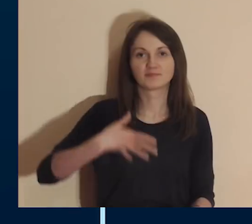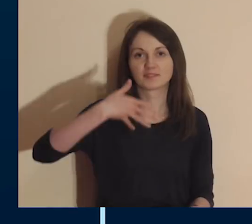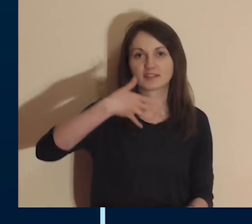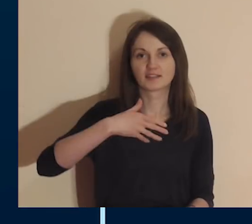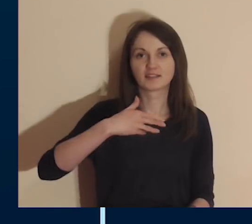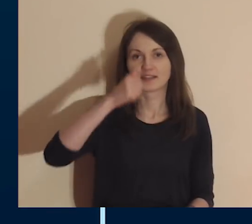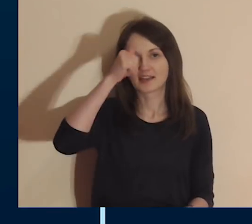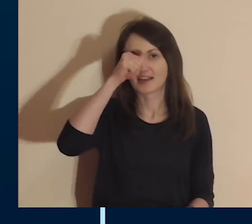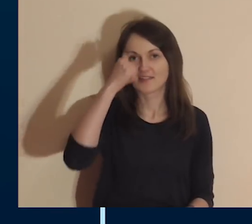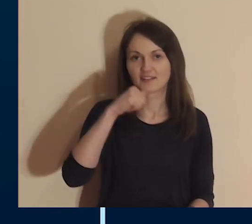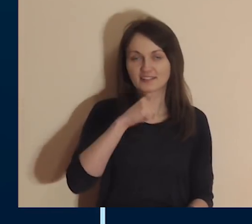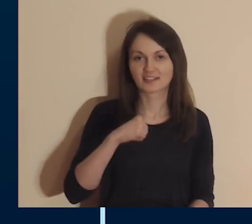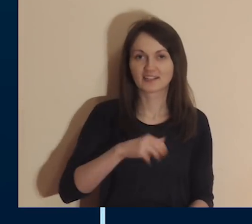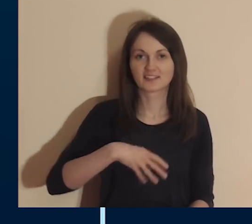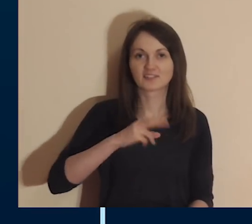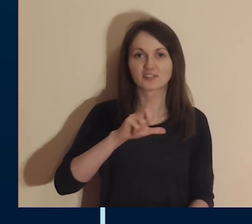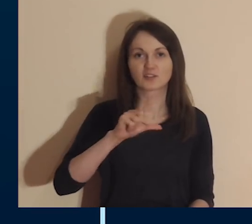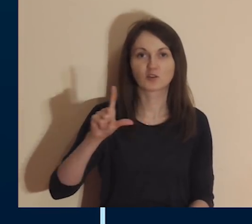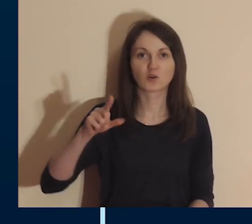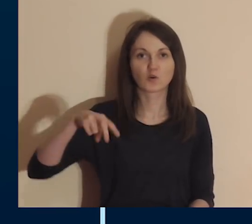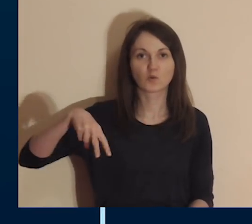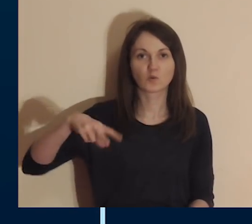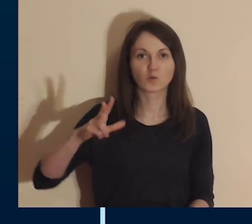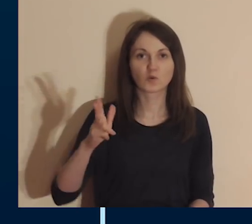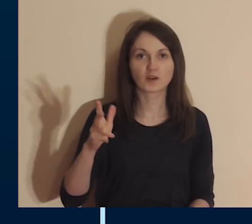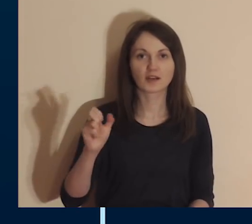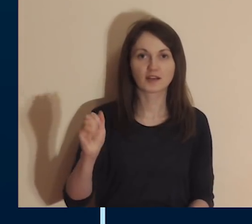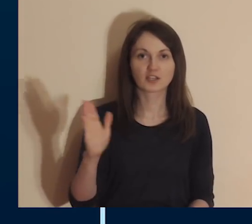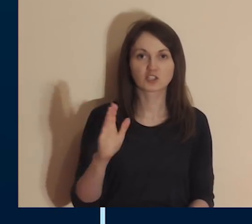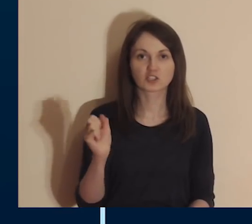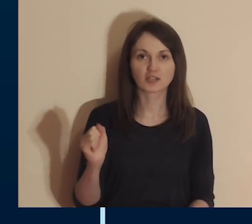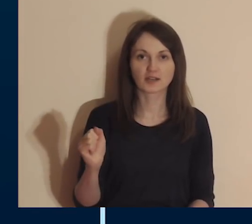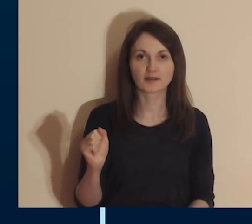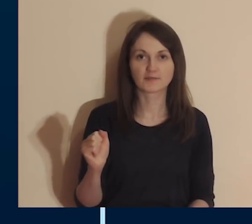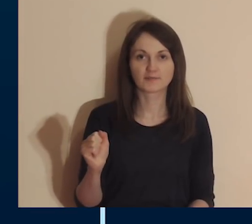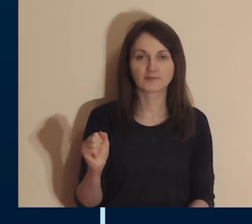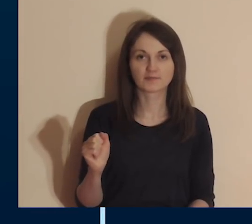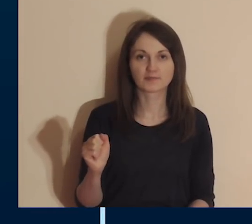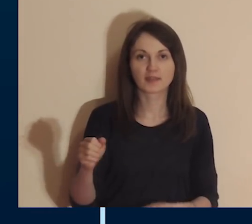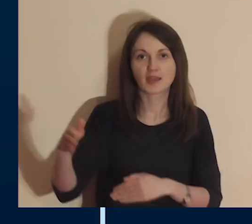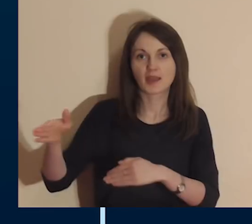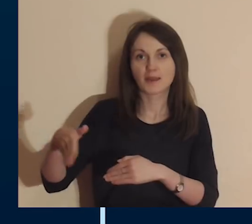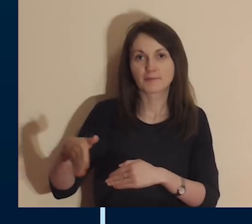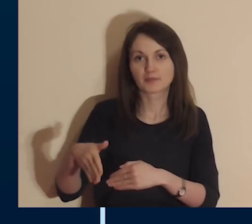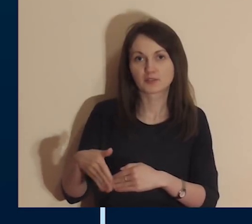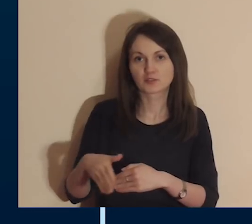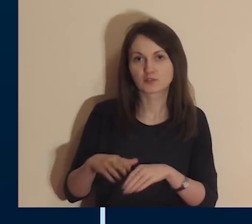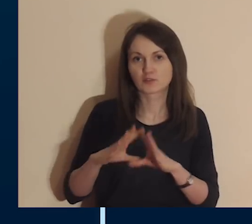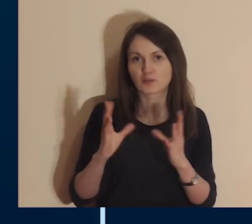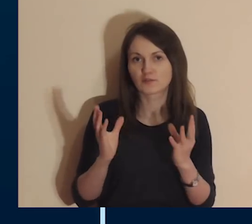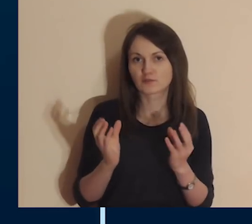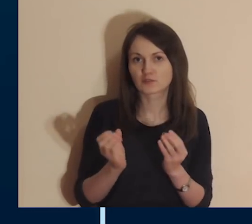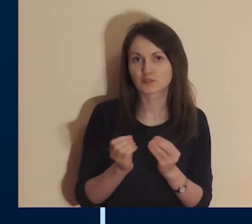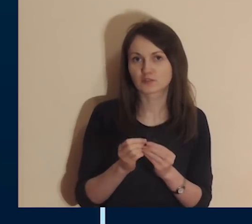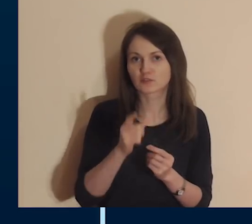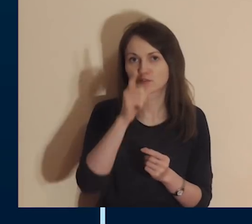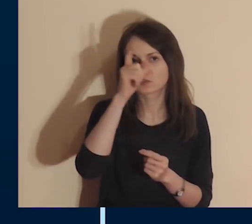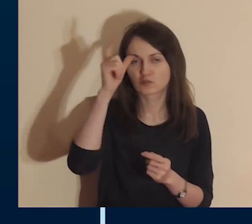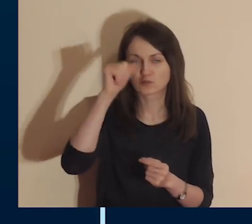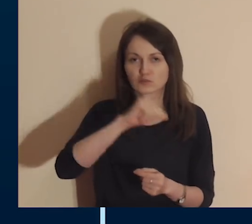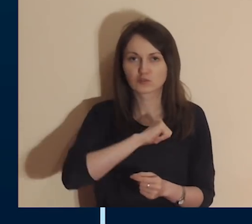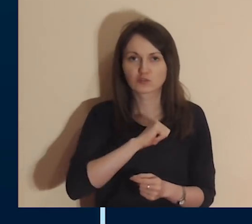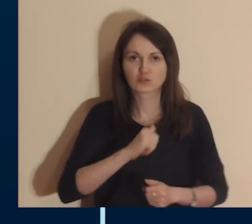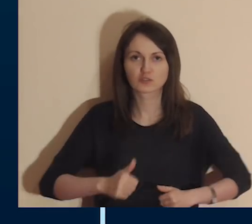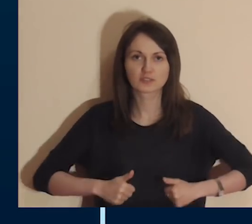Z Ewangelii według Świętego Łukasza. W owym czasie przybliżali się do Jezusa wszyscy